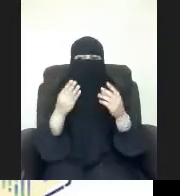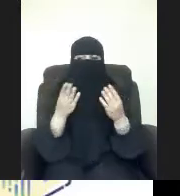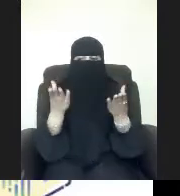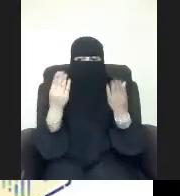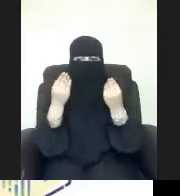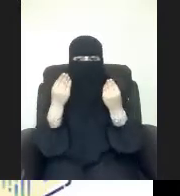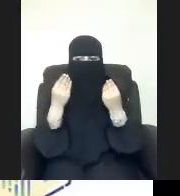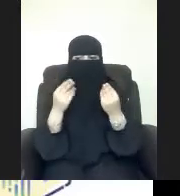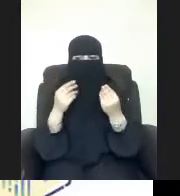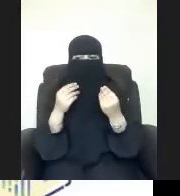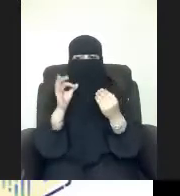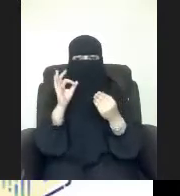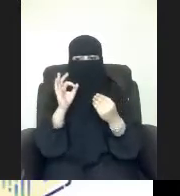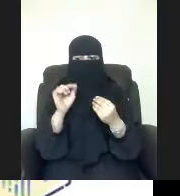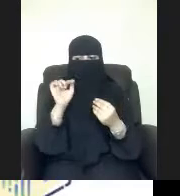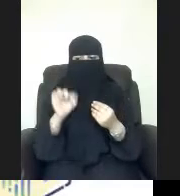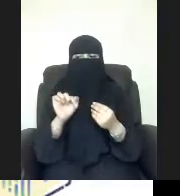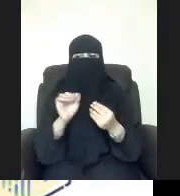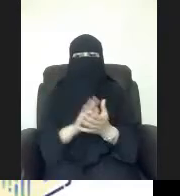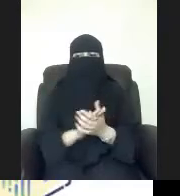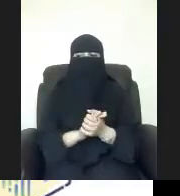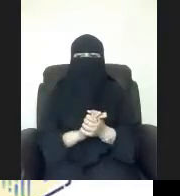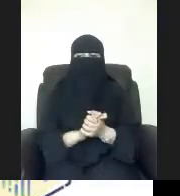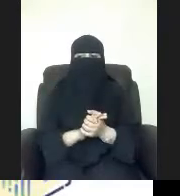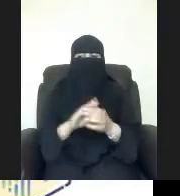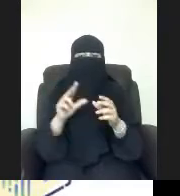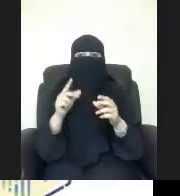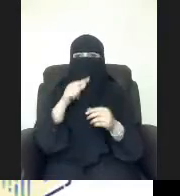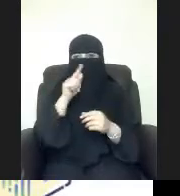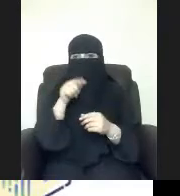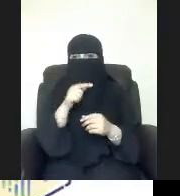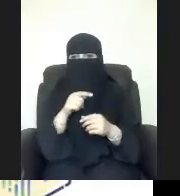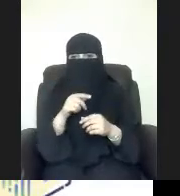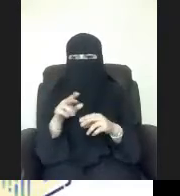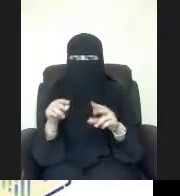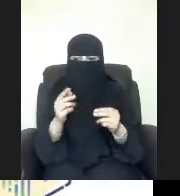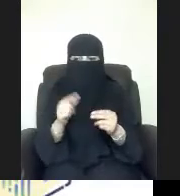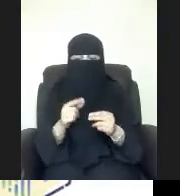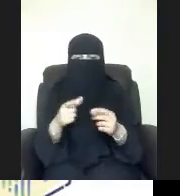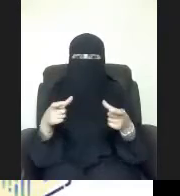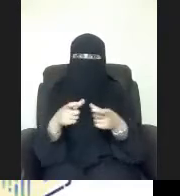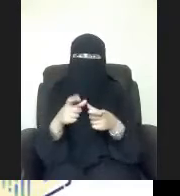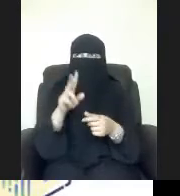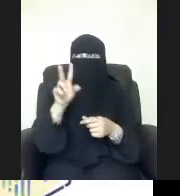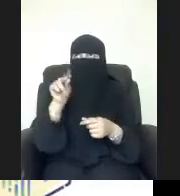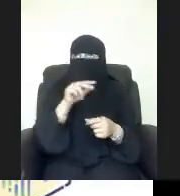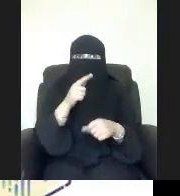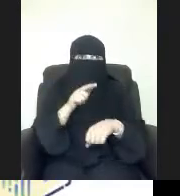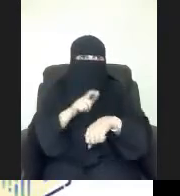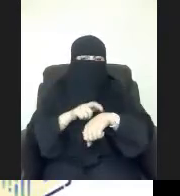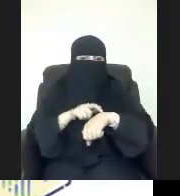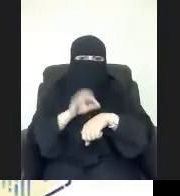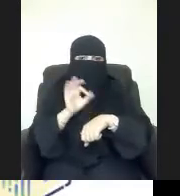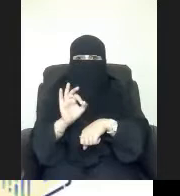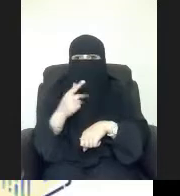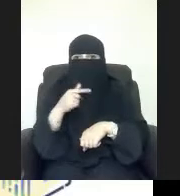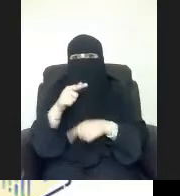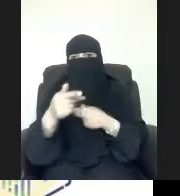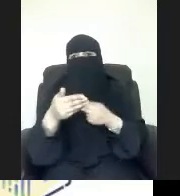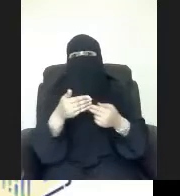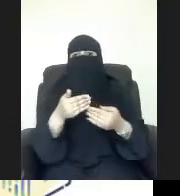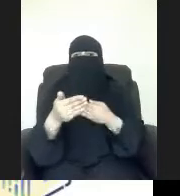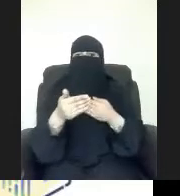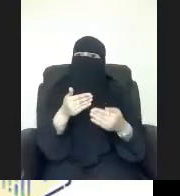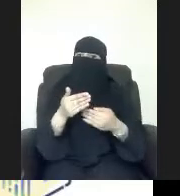باختلاف المكان، والغير متزامن أنه ليس وقتا ولا مكانا، بمعنى مثل الآن حاليا اللي احنا